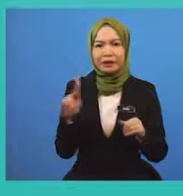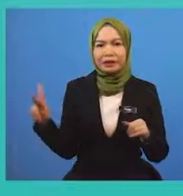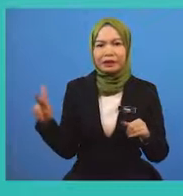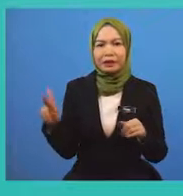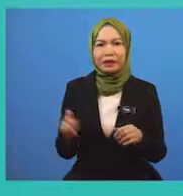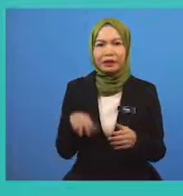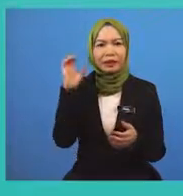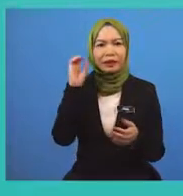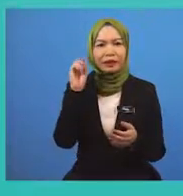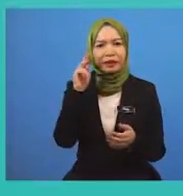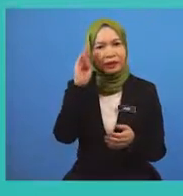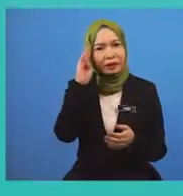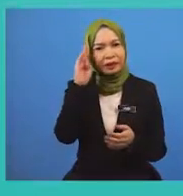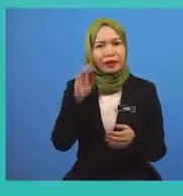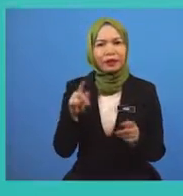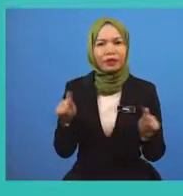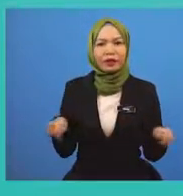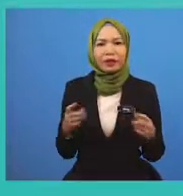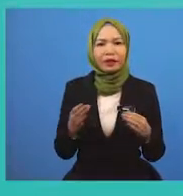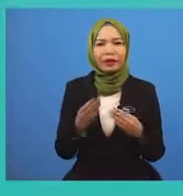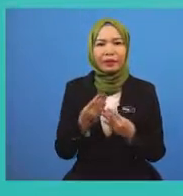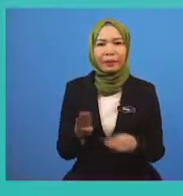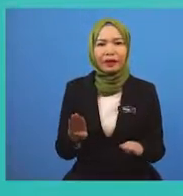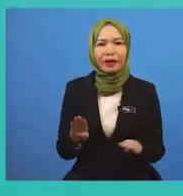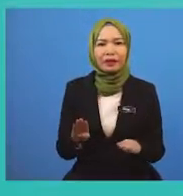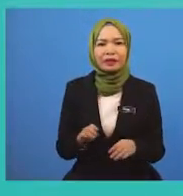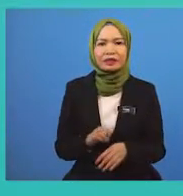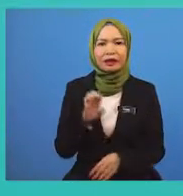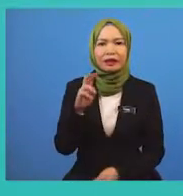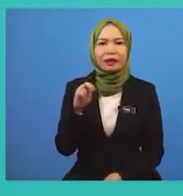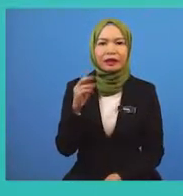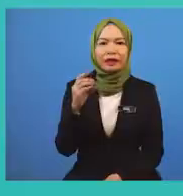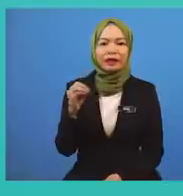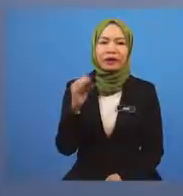balas eksotermik dan endotermik dalam kehidupan harian.